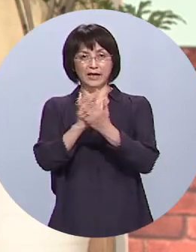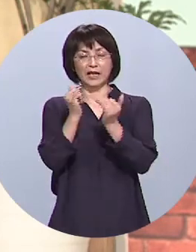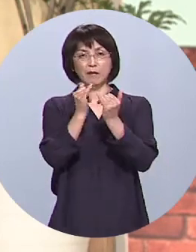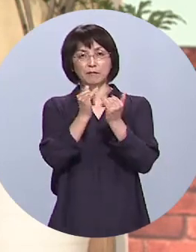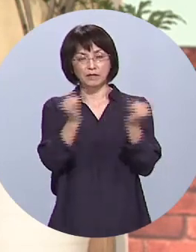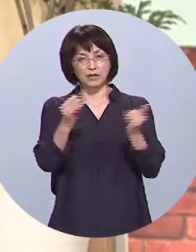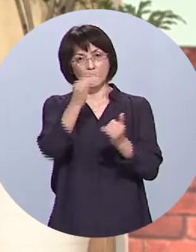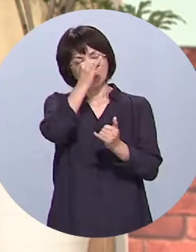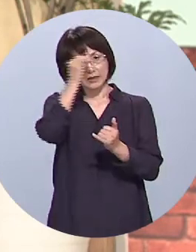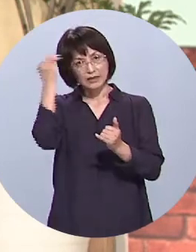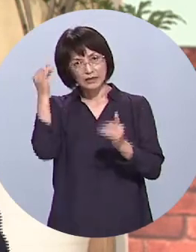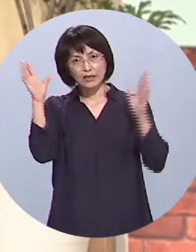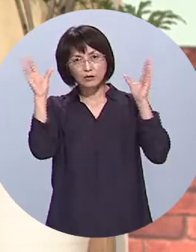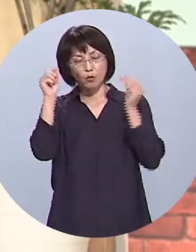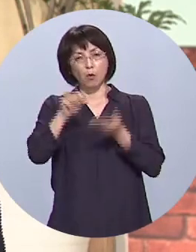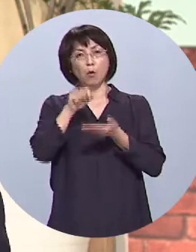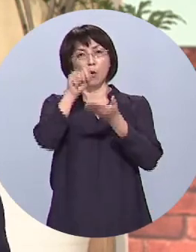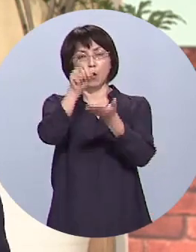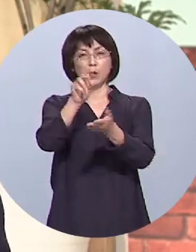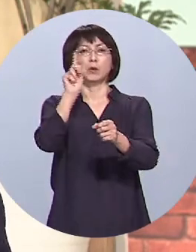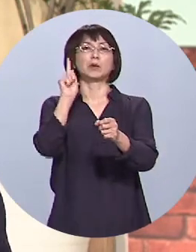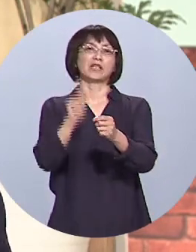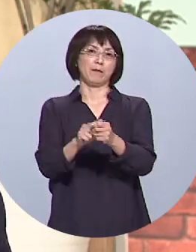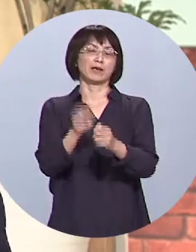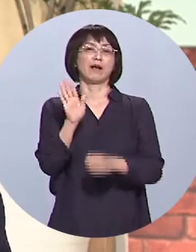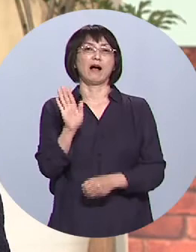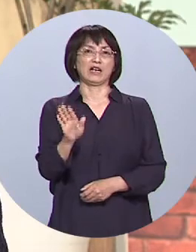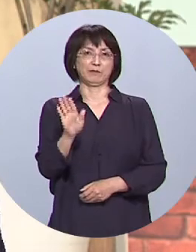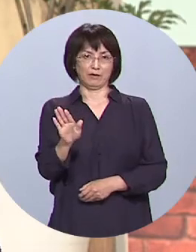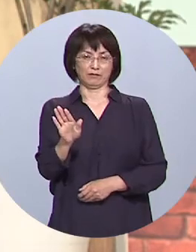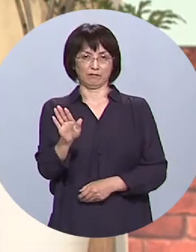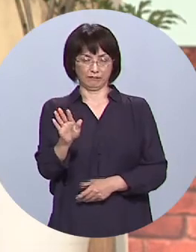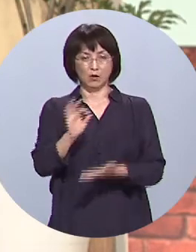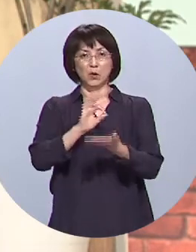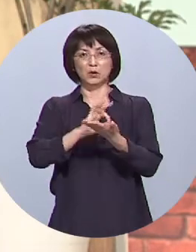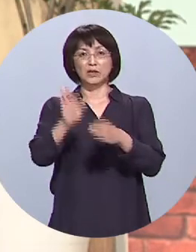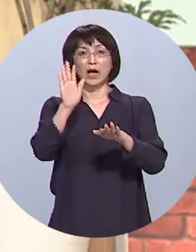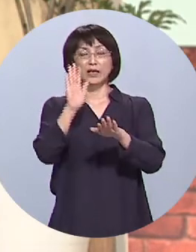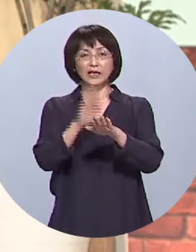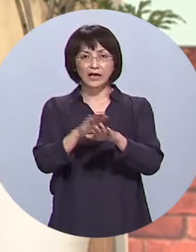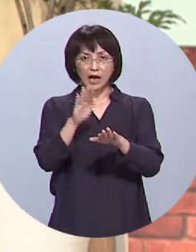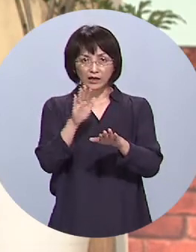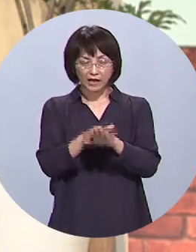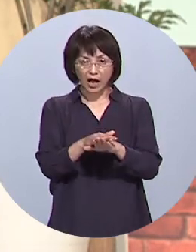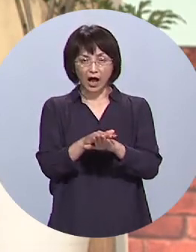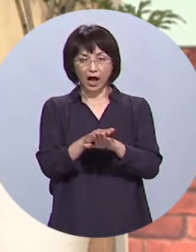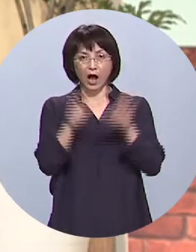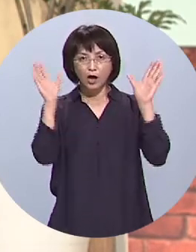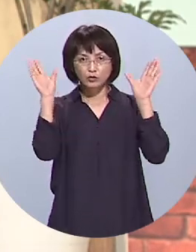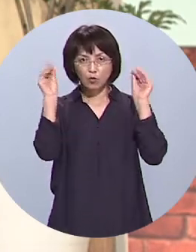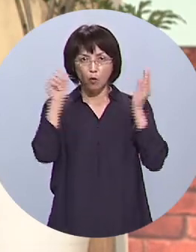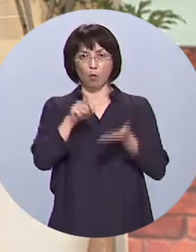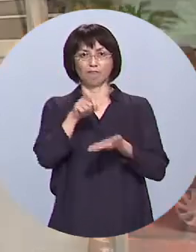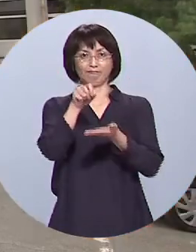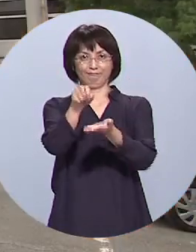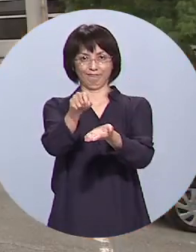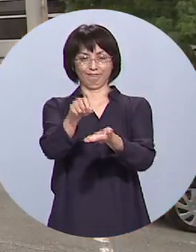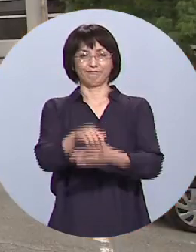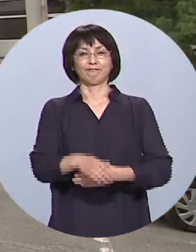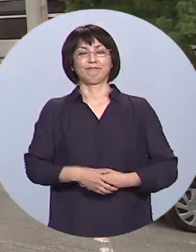の拠点としてさまざまなことができるこの県立図書館の活用方法やお役立ち情報をご紹介します。